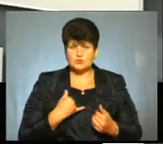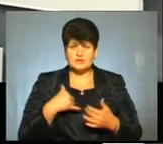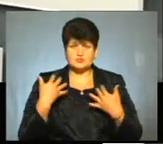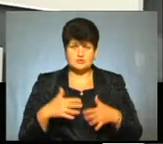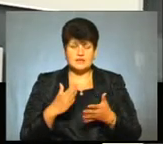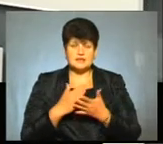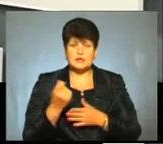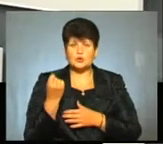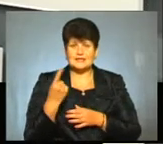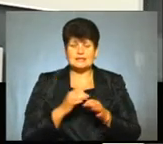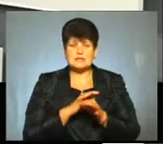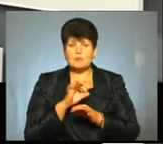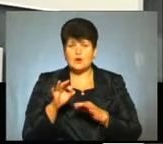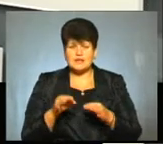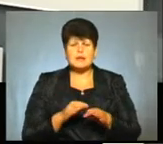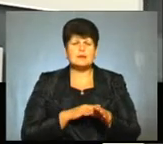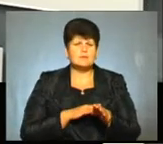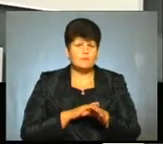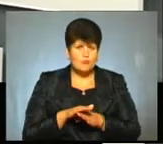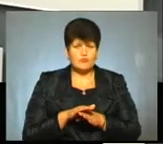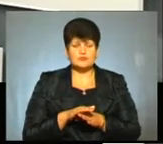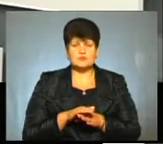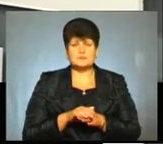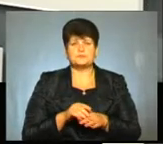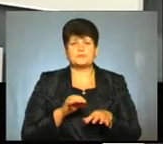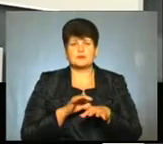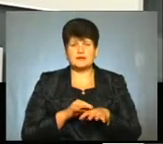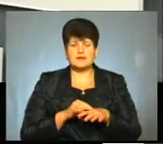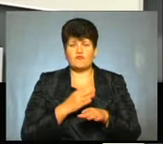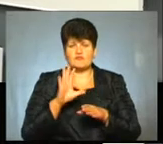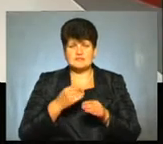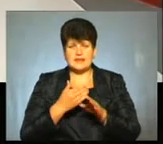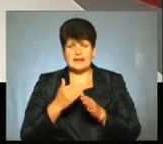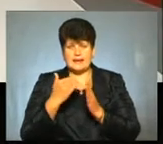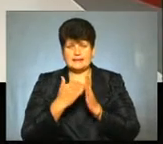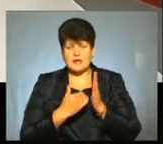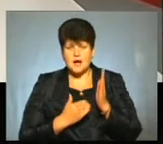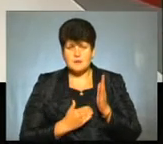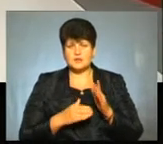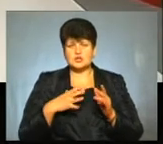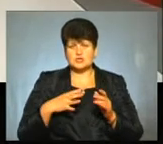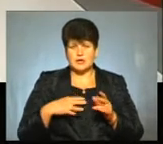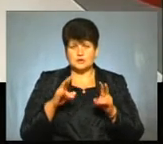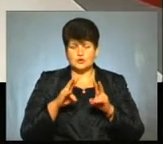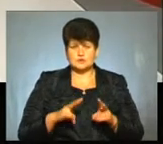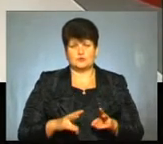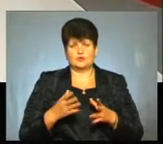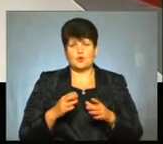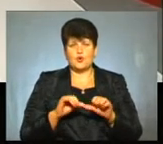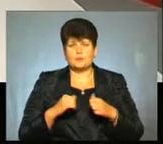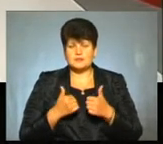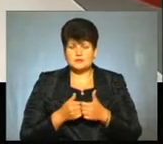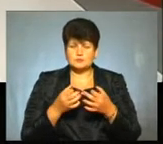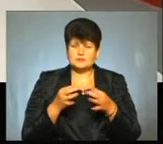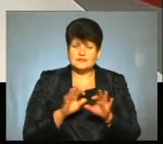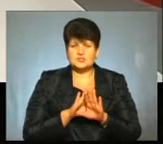в нас вже є 11 проєктів, які повноцінно пройшли всі етап, тобто мають вже висновки і вони чекають тільки розгляду номінаційного комітету для